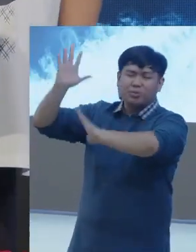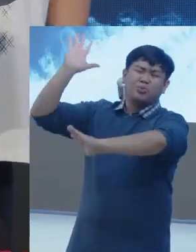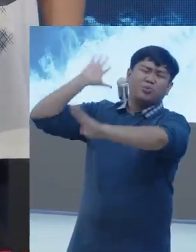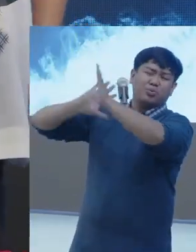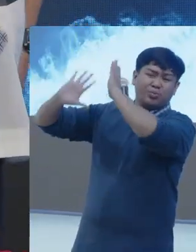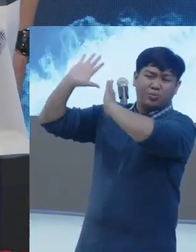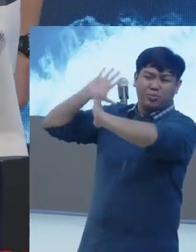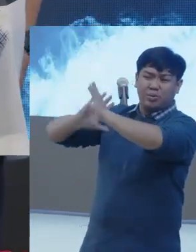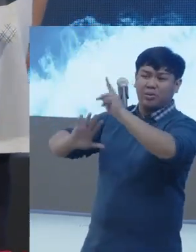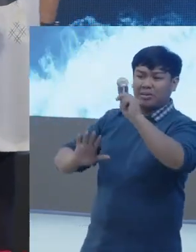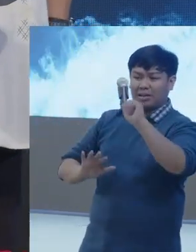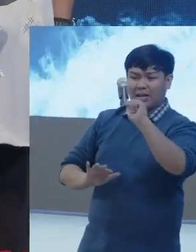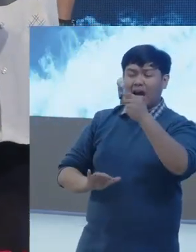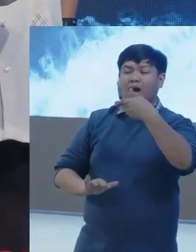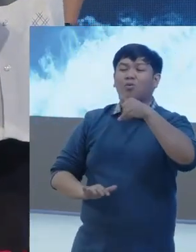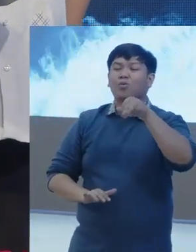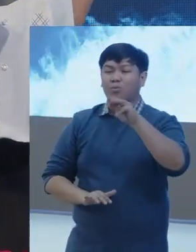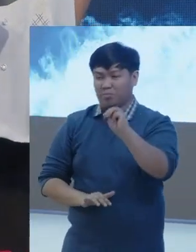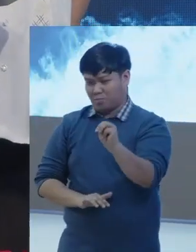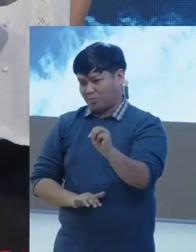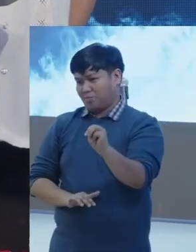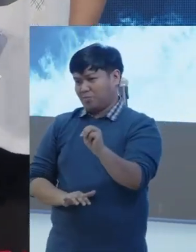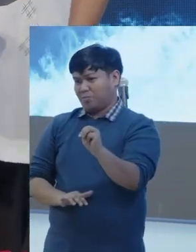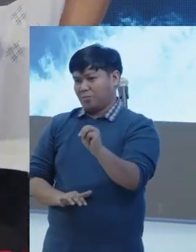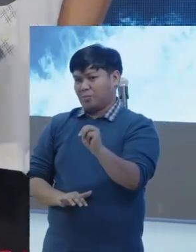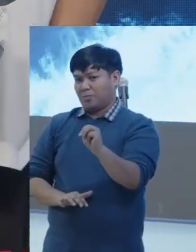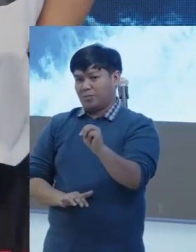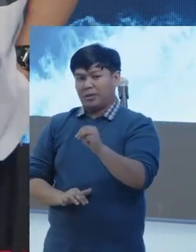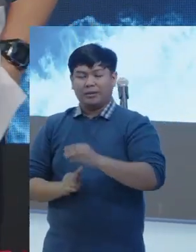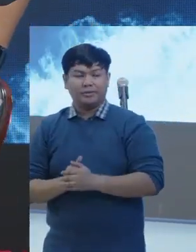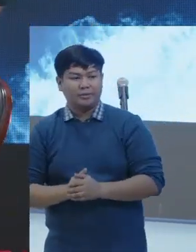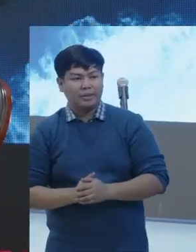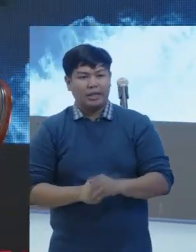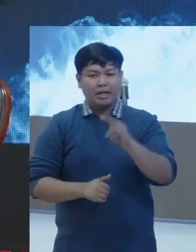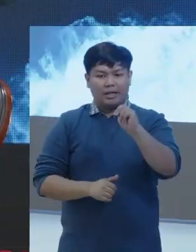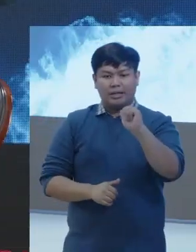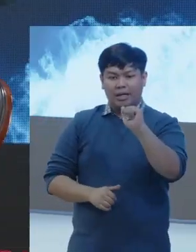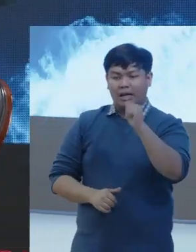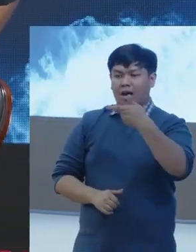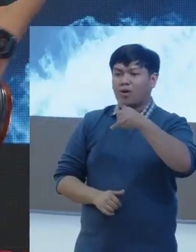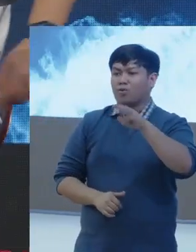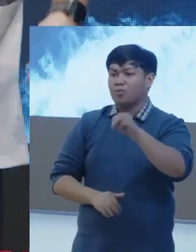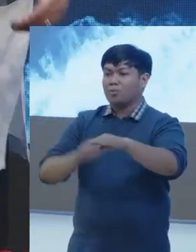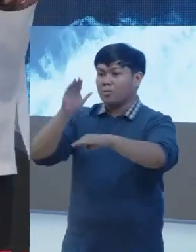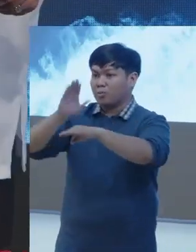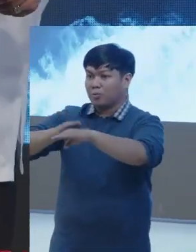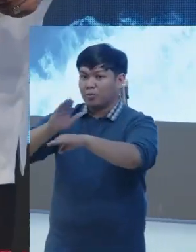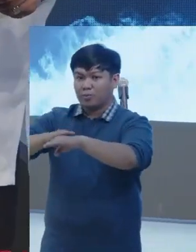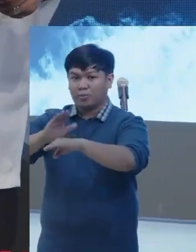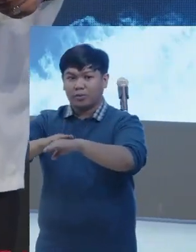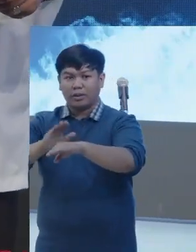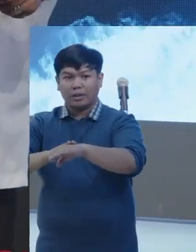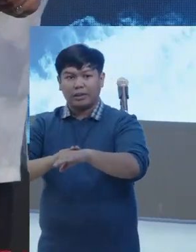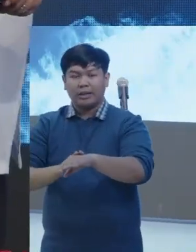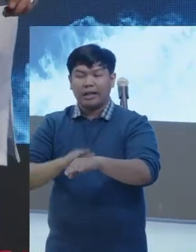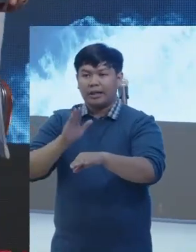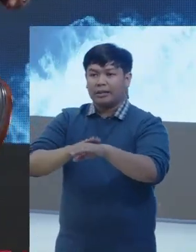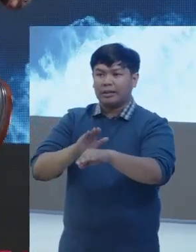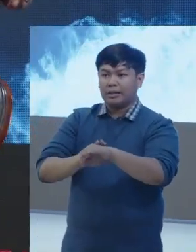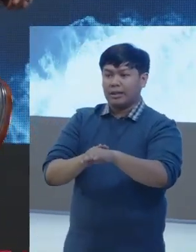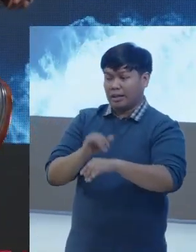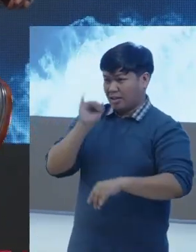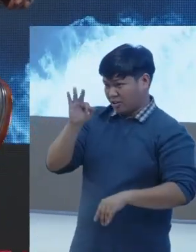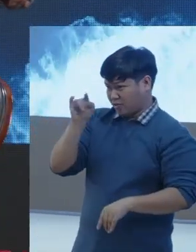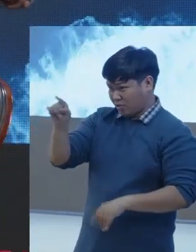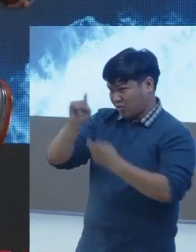ng prophet na si Nahum. Yung 3 chapter ng Nahum may isang babala sa Nineveh. Hindi lang babala na kung